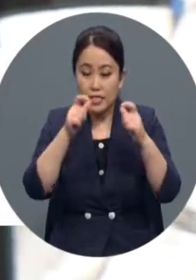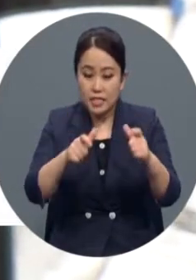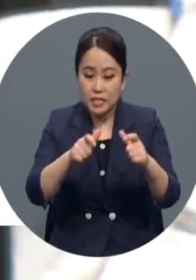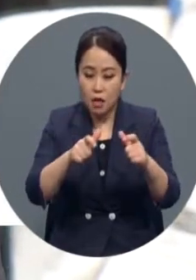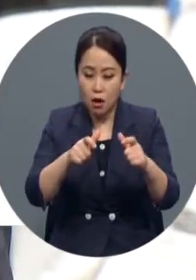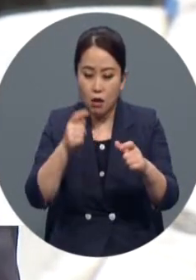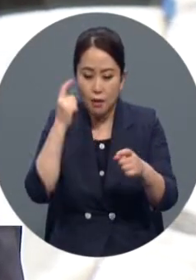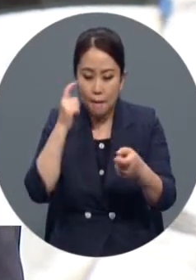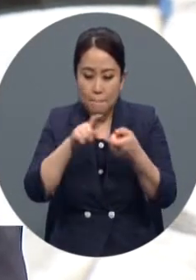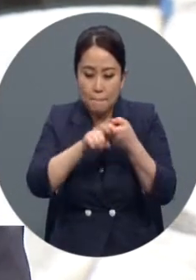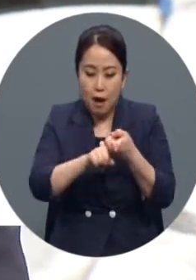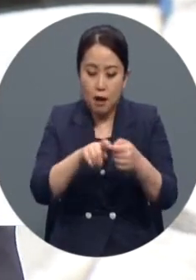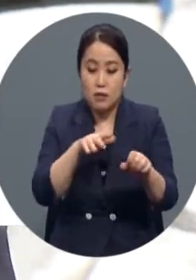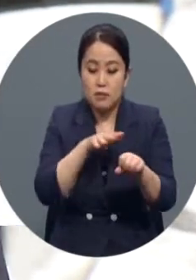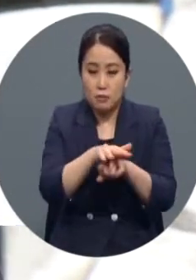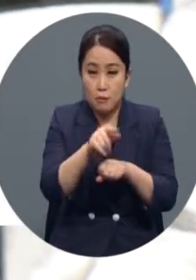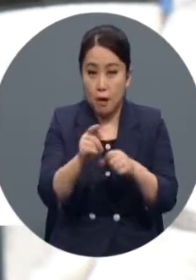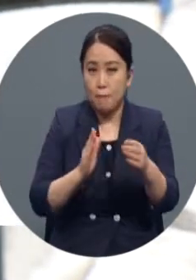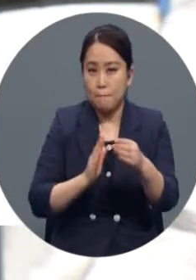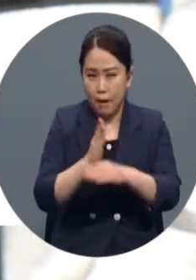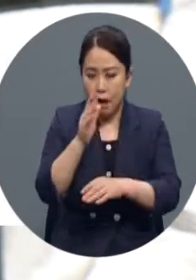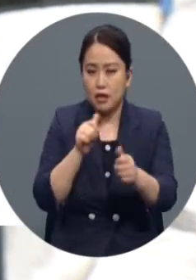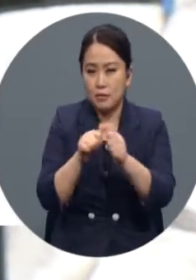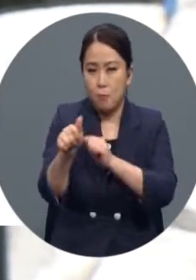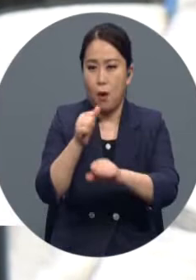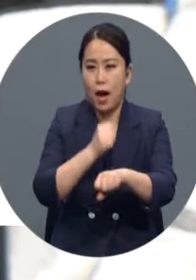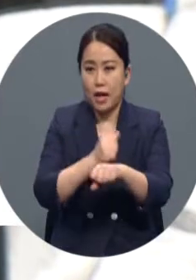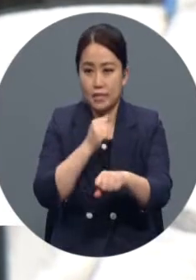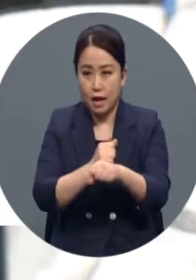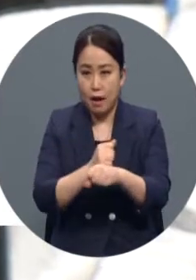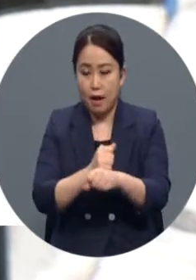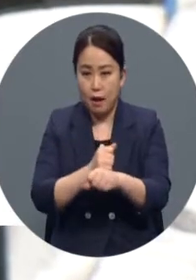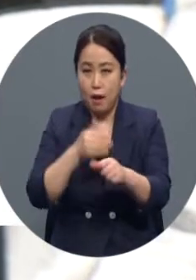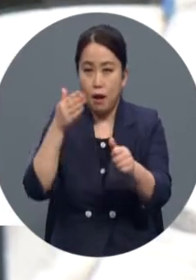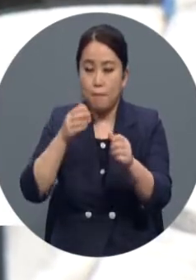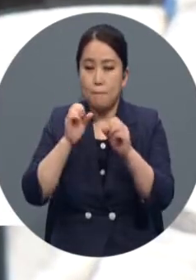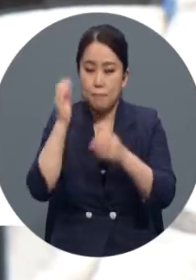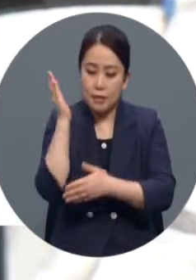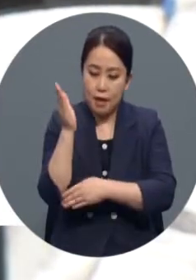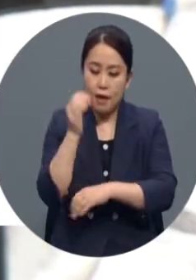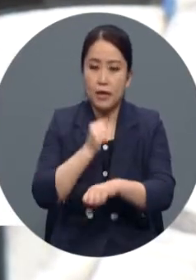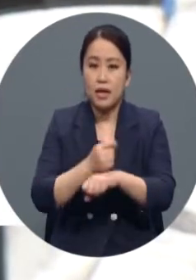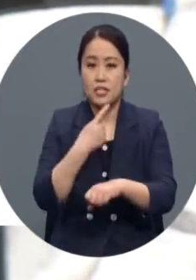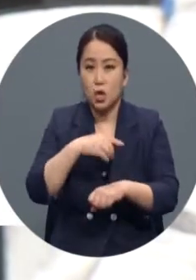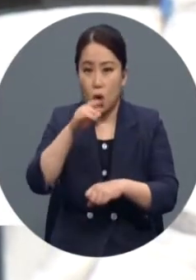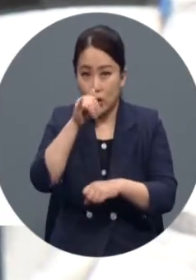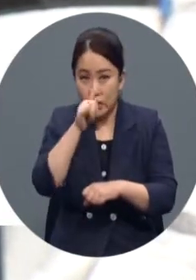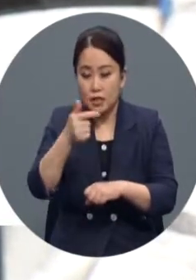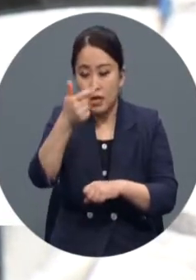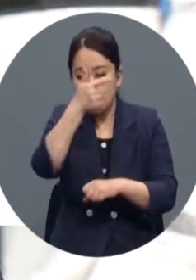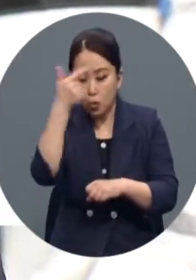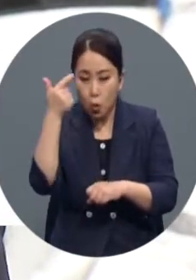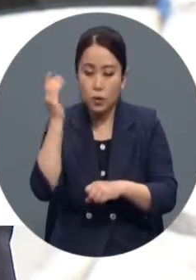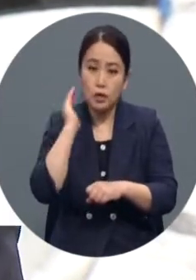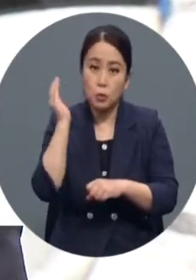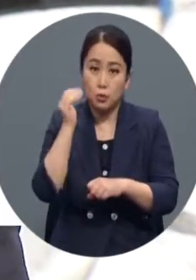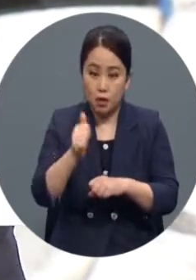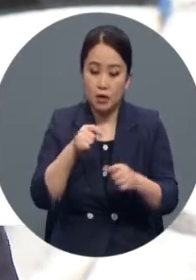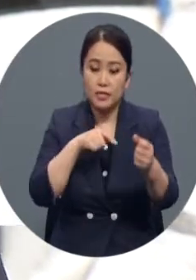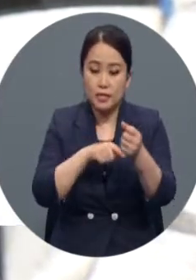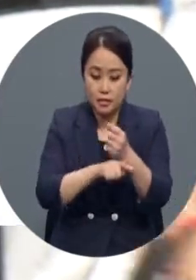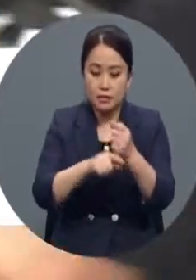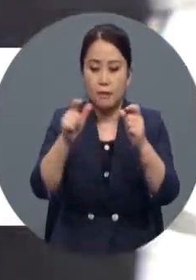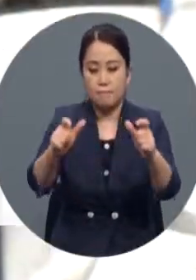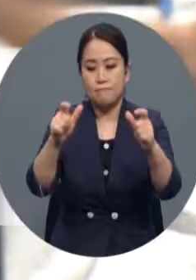당시 국회의원도 노무현 대통령의 뜻을 오늘 제가 읽겠다는 말씀을